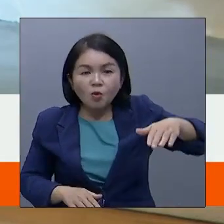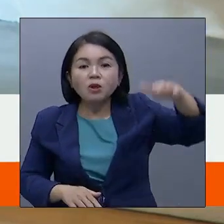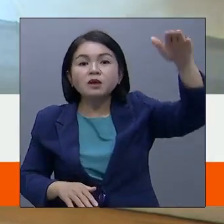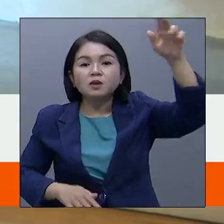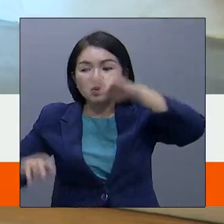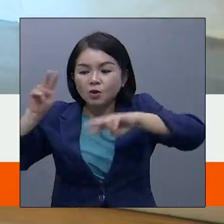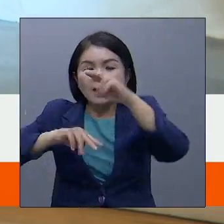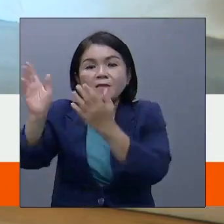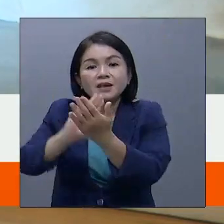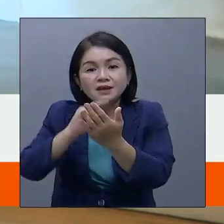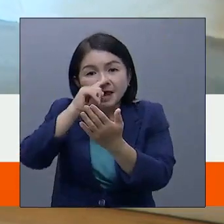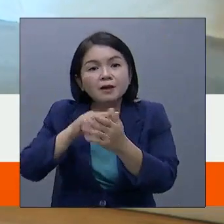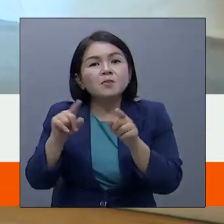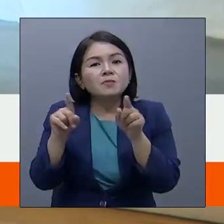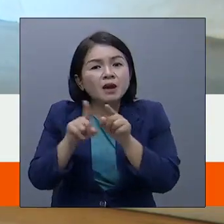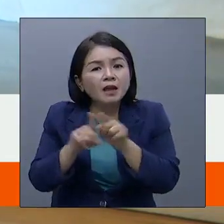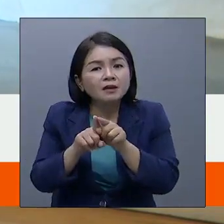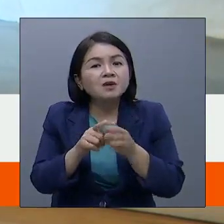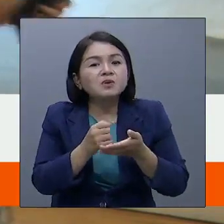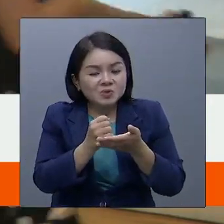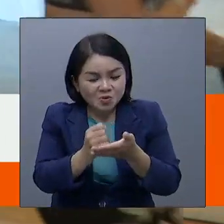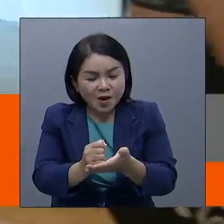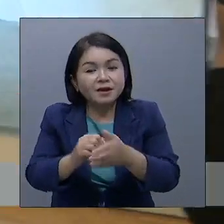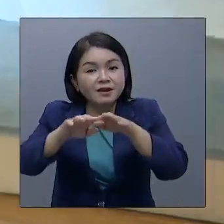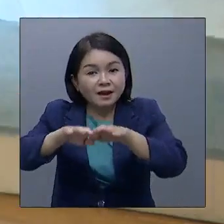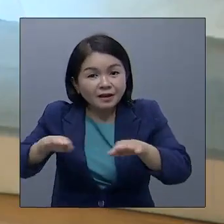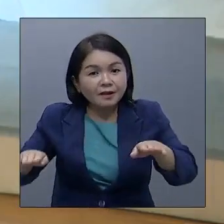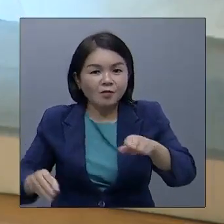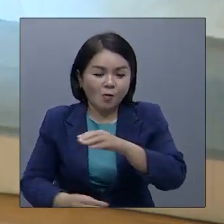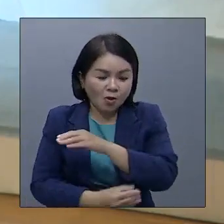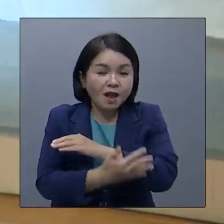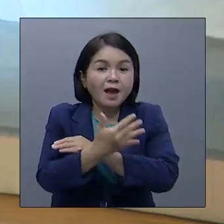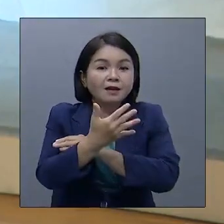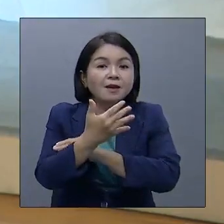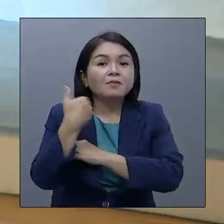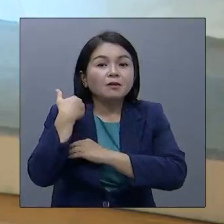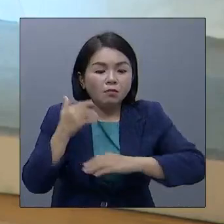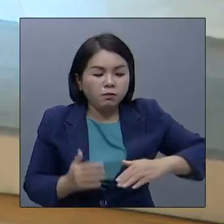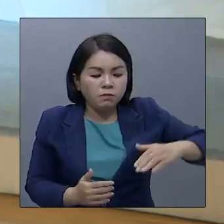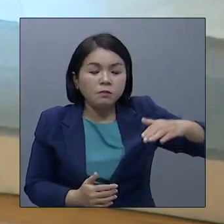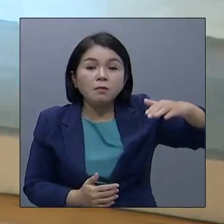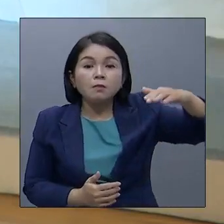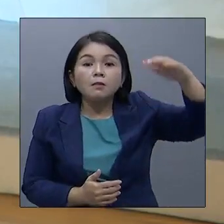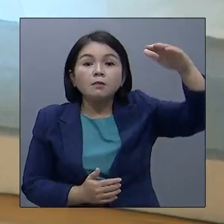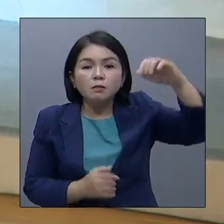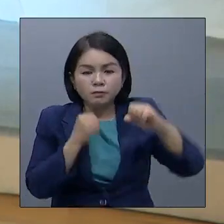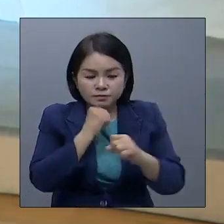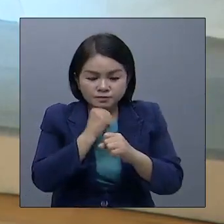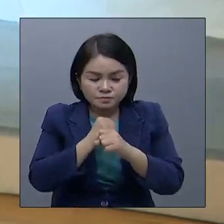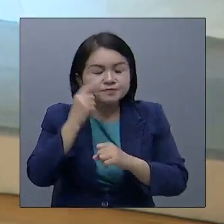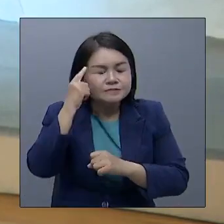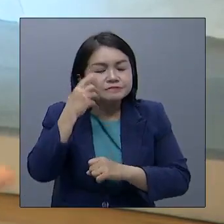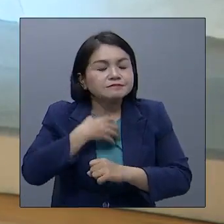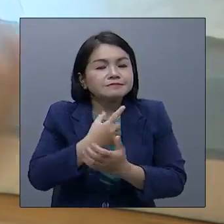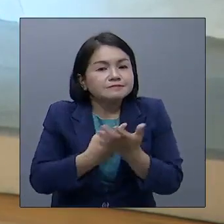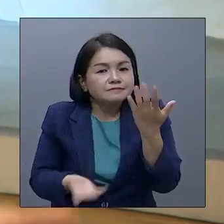หมือนกับก็ให้เขาได้มีโอกาสที่จะได้โตขึ้นมาแล้วแบบได้ทำในสิ่งที่ตัวเองใฝ่ฝัน